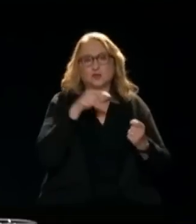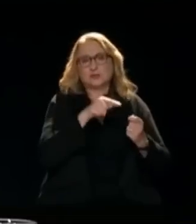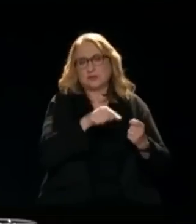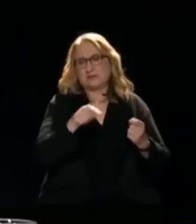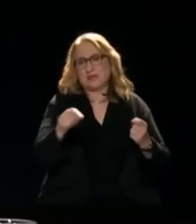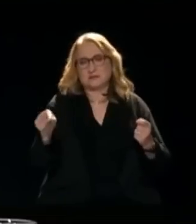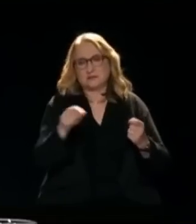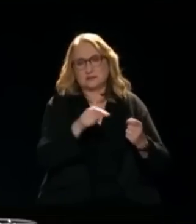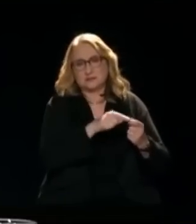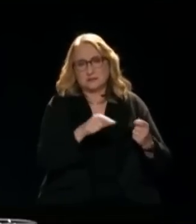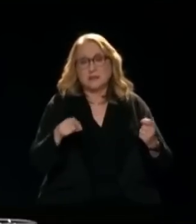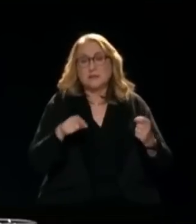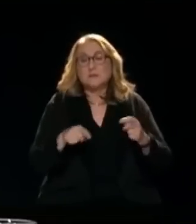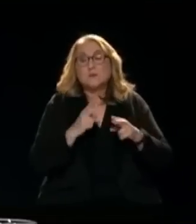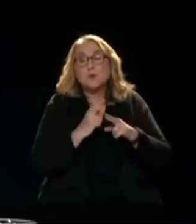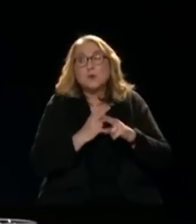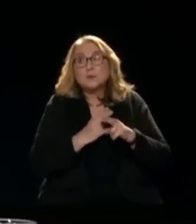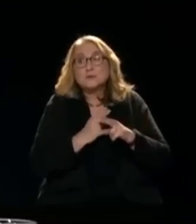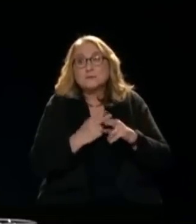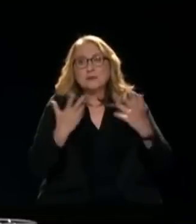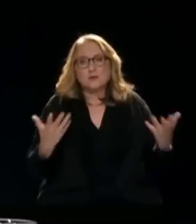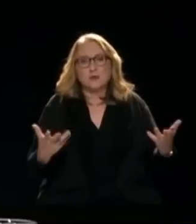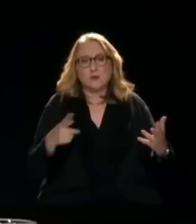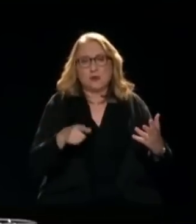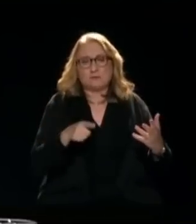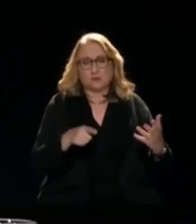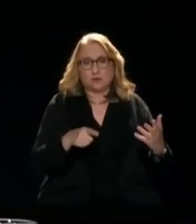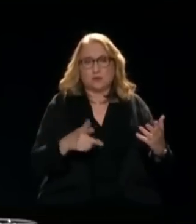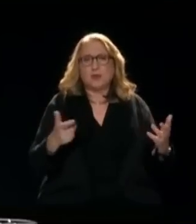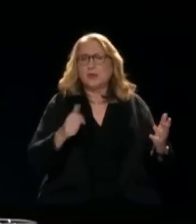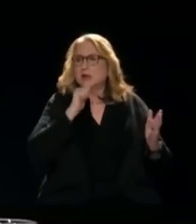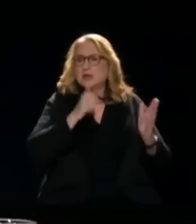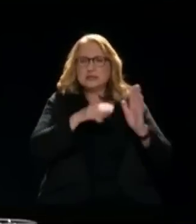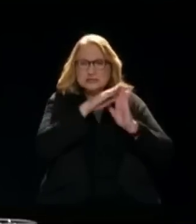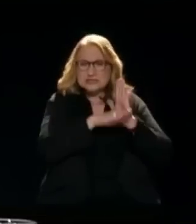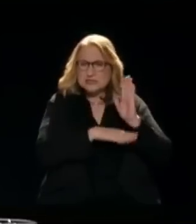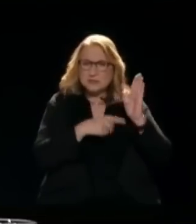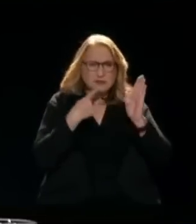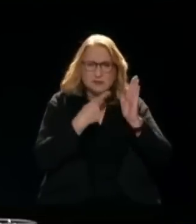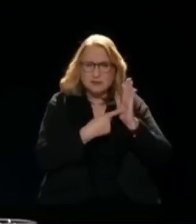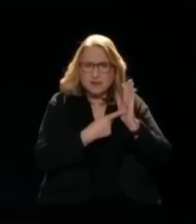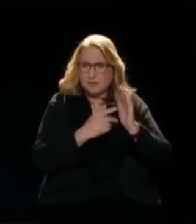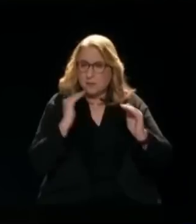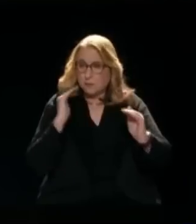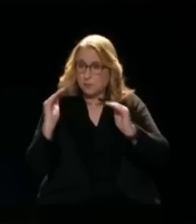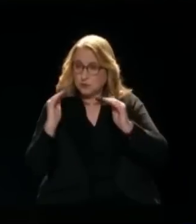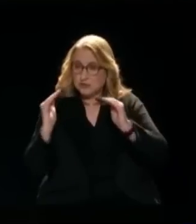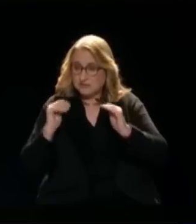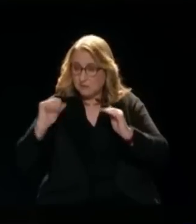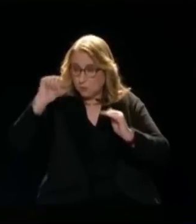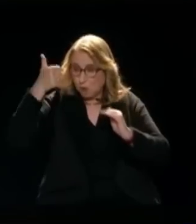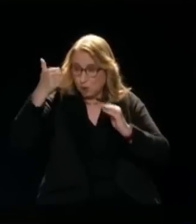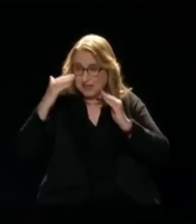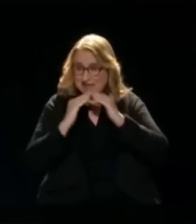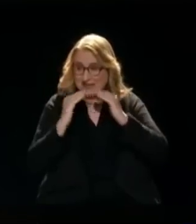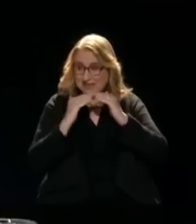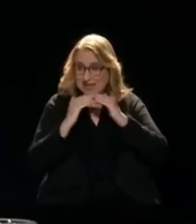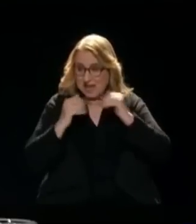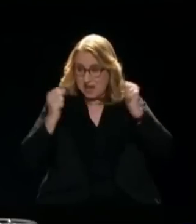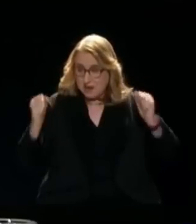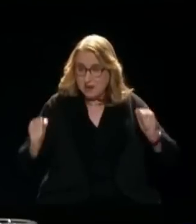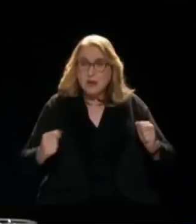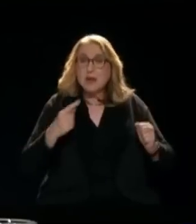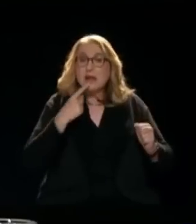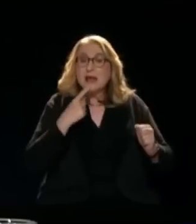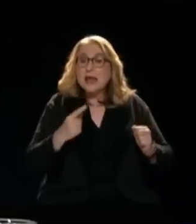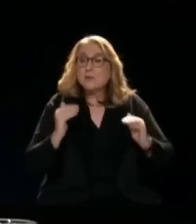κατοικία, την ιδιωτική του περιουσία. Το Σύνταγμα δεν λέει σου προστατεύω την πρώτη κατοικία. Το Σύνταγμα λέει σου προστατεύω